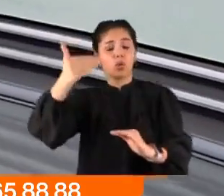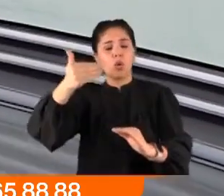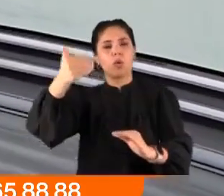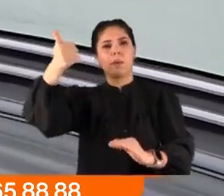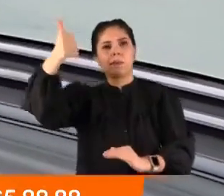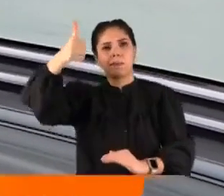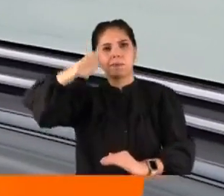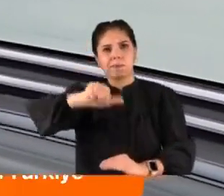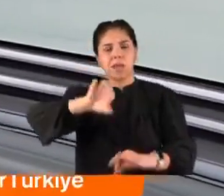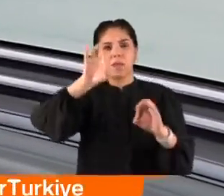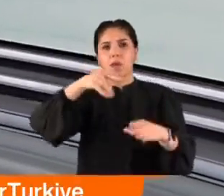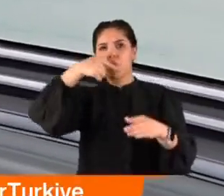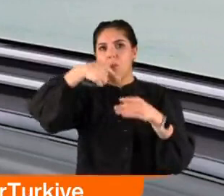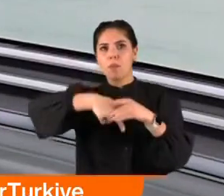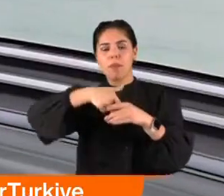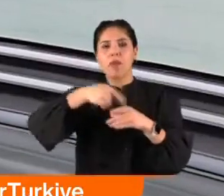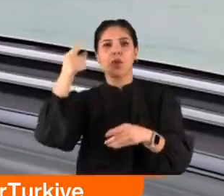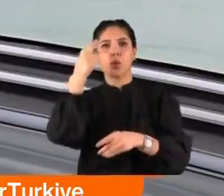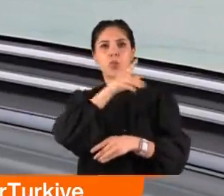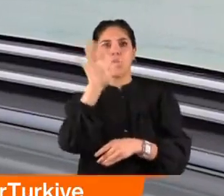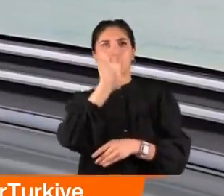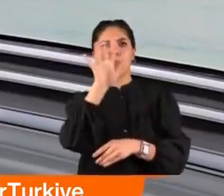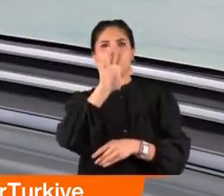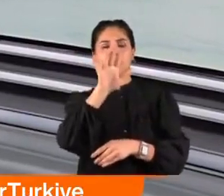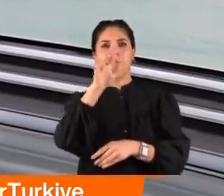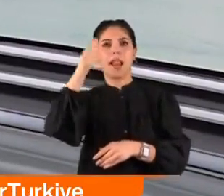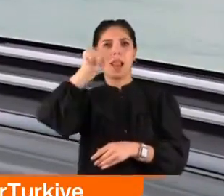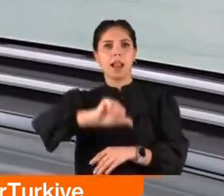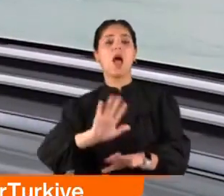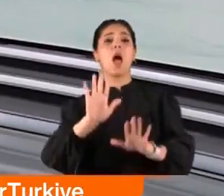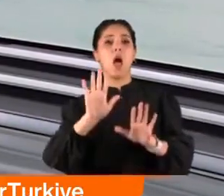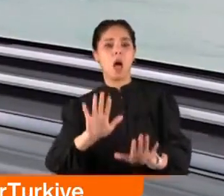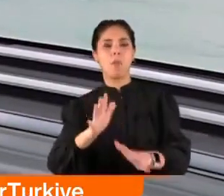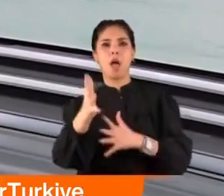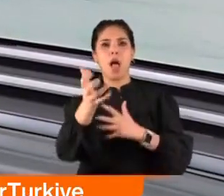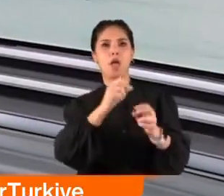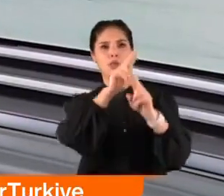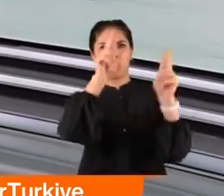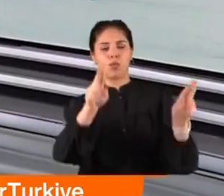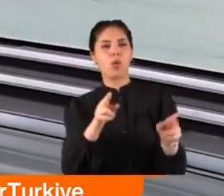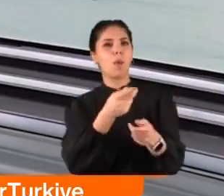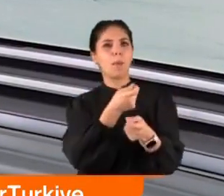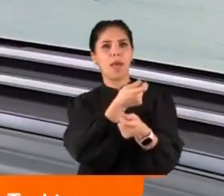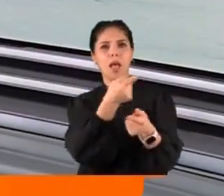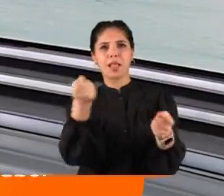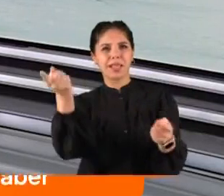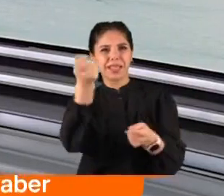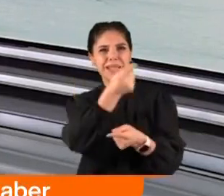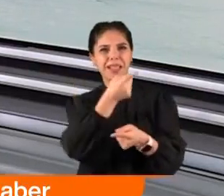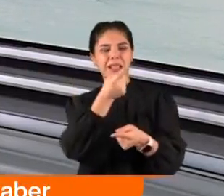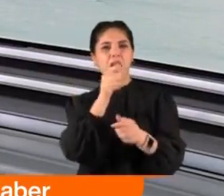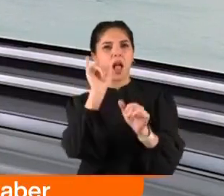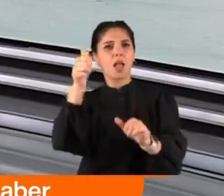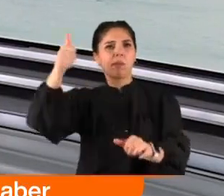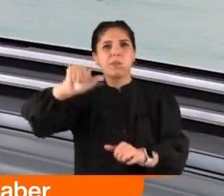tersine döndü. Benzin neredeyse %50 oranında düştü ama marketlerdeki fiyatlar ne yazık ki o düşüşe